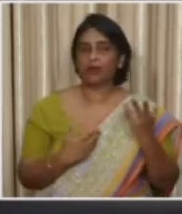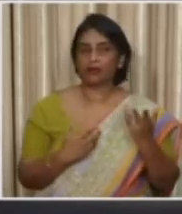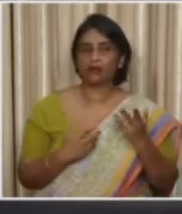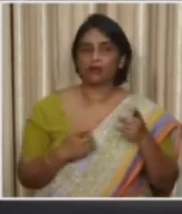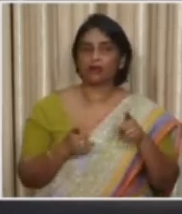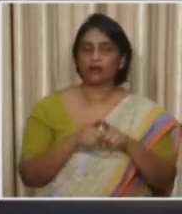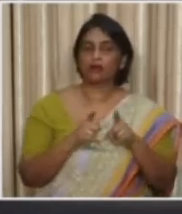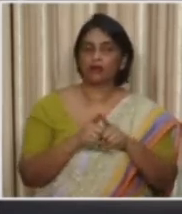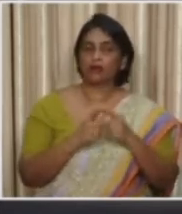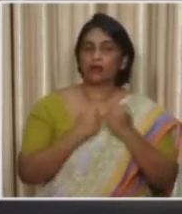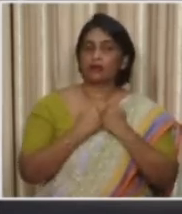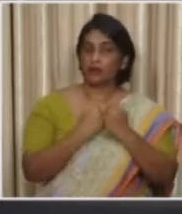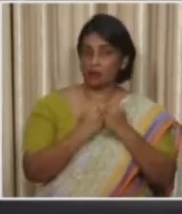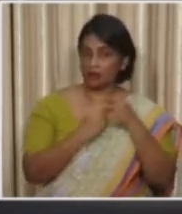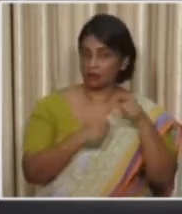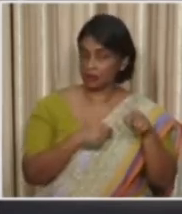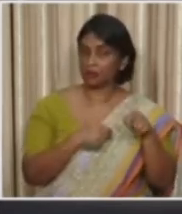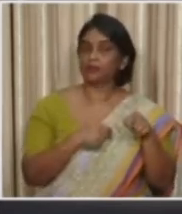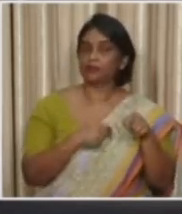මොඩල් ට්‍රාන්ස්පෝර්ට් හබ් එක